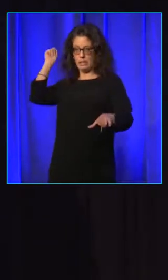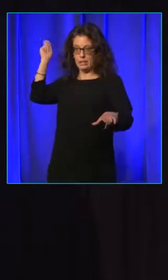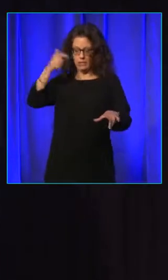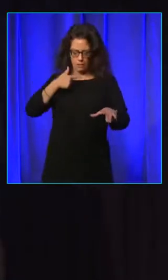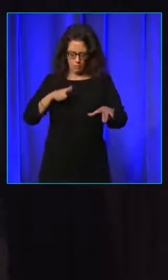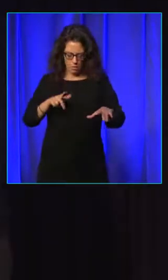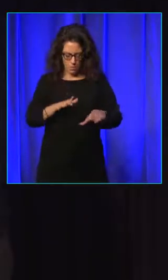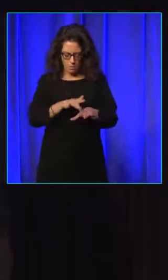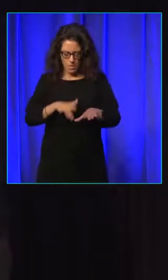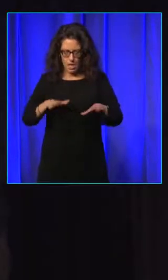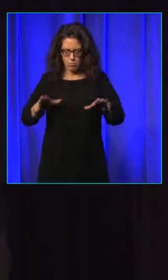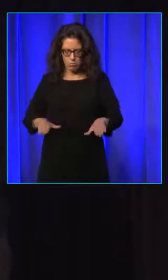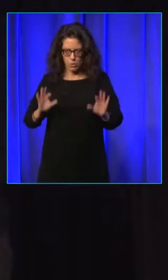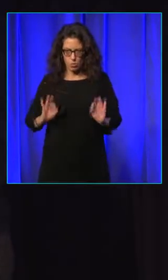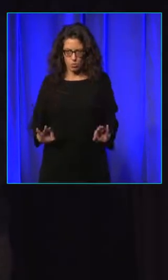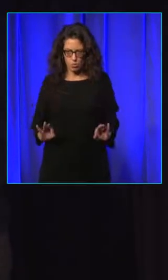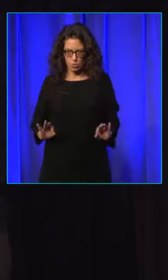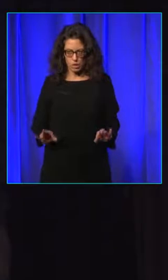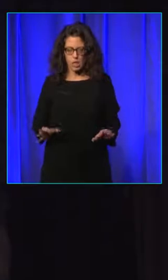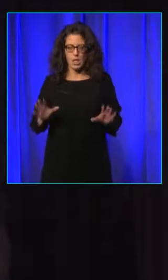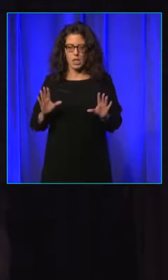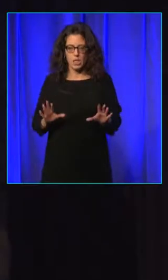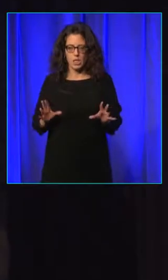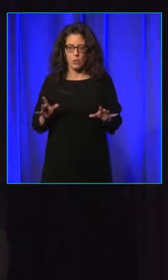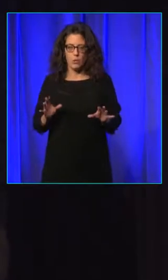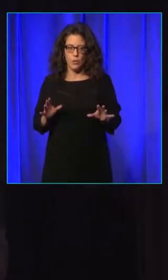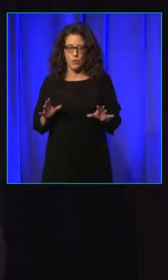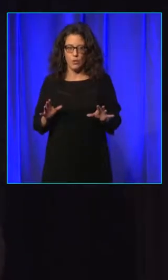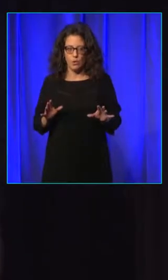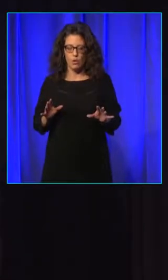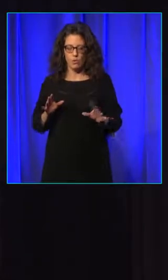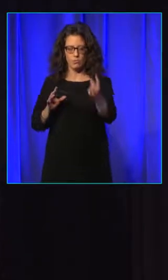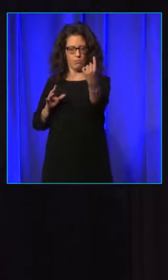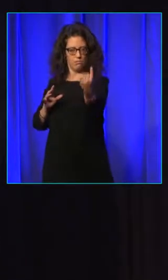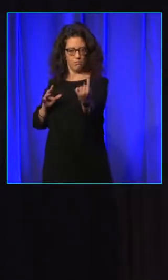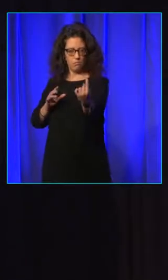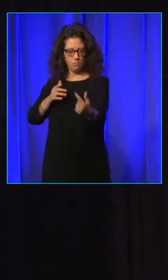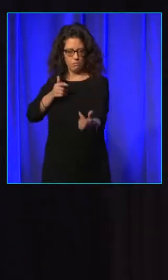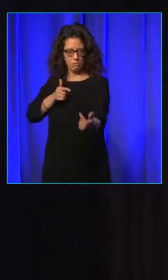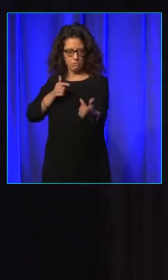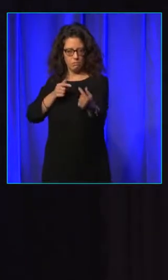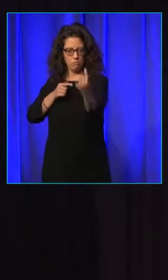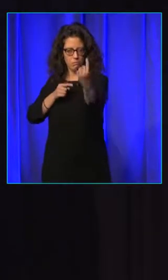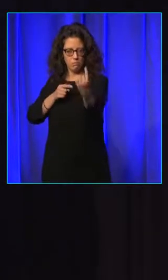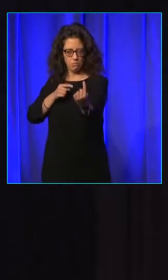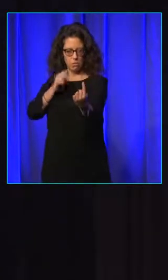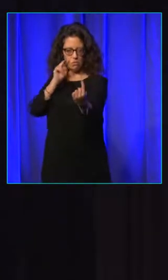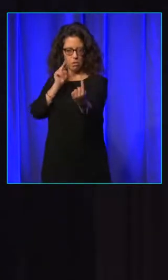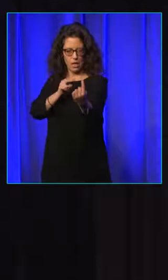mes pieds. Je regarde là mon adversaire. Je me visualise dans ma